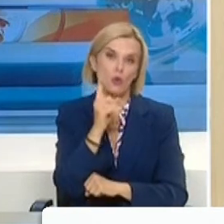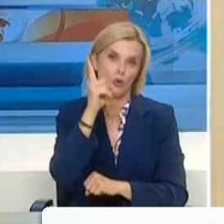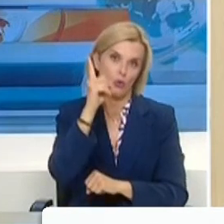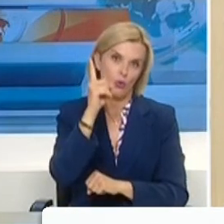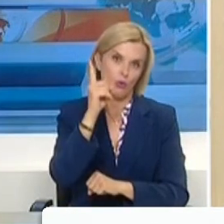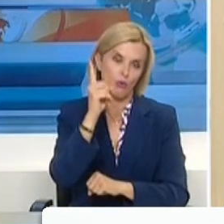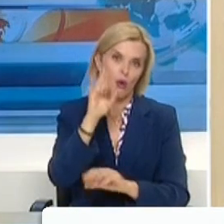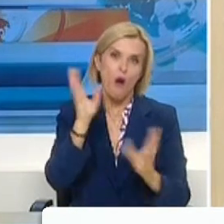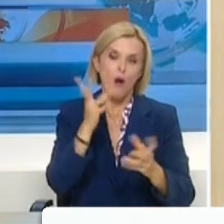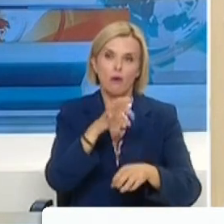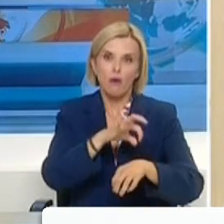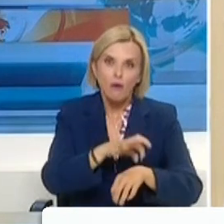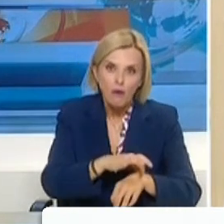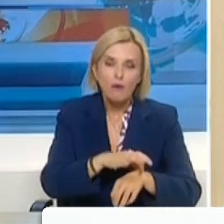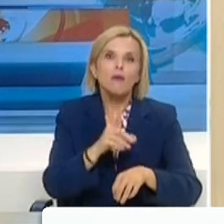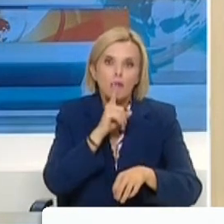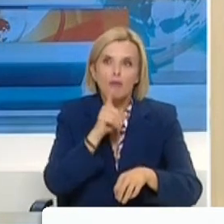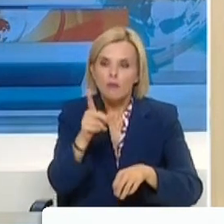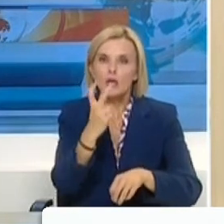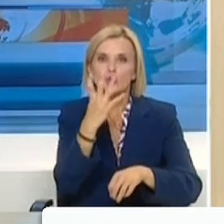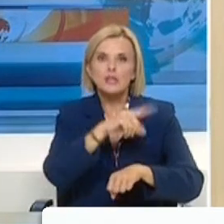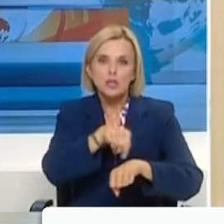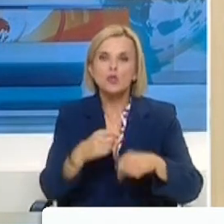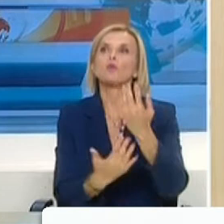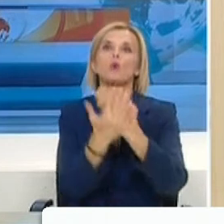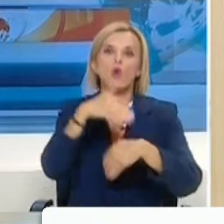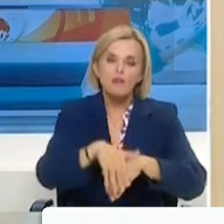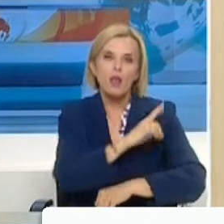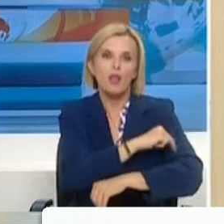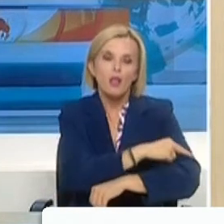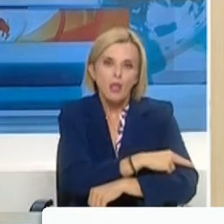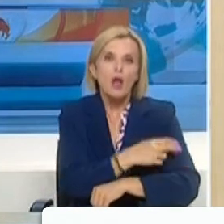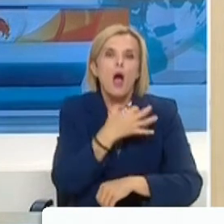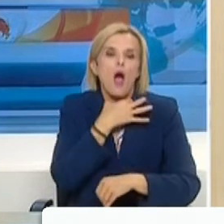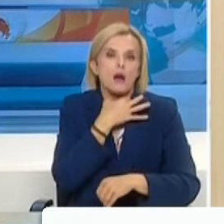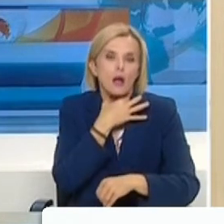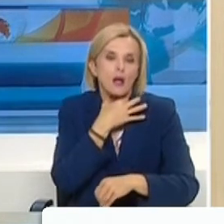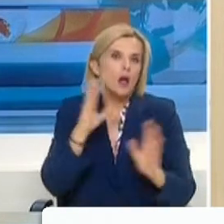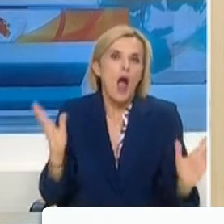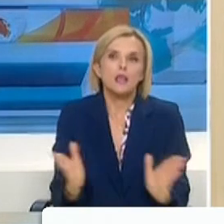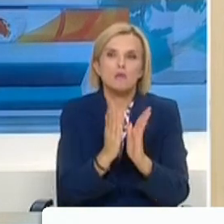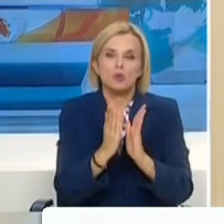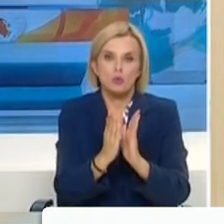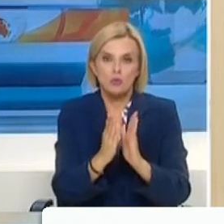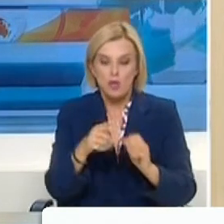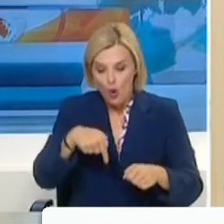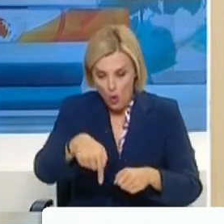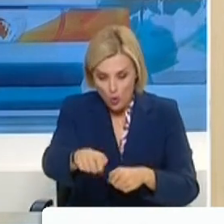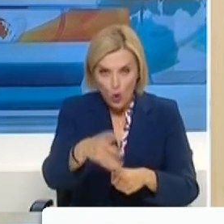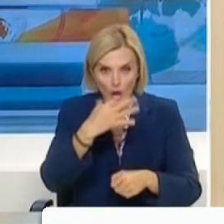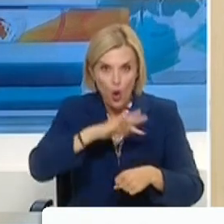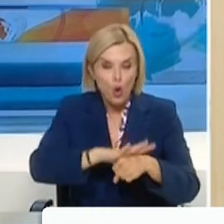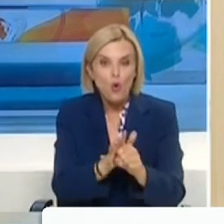και ένας λόγος που εφημερεύουν τα νοσοκομεία προκειμένου να αντιμετωπίσουν τέτοιου είδους περιστατικά. Κατά την περίοδο δε της